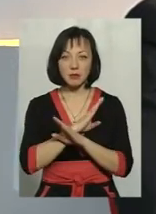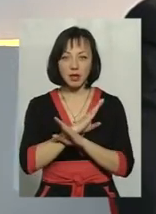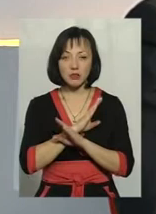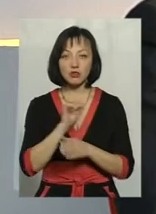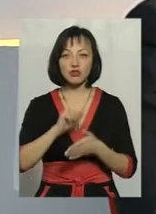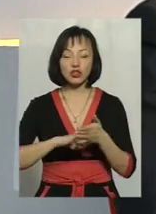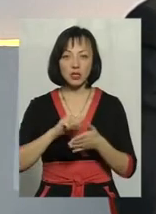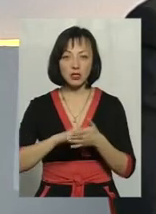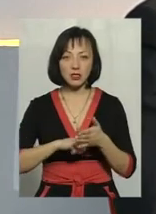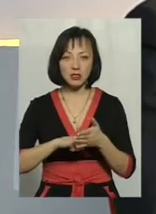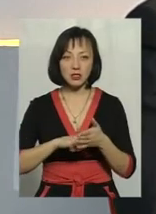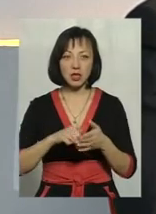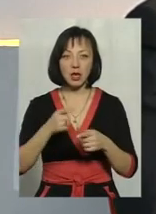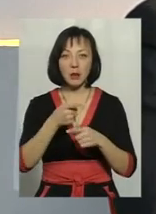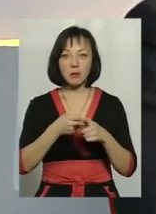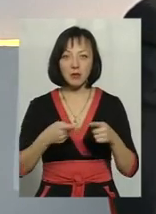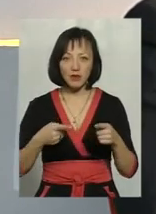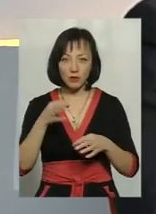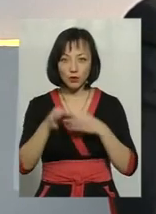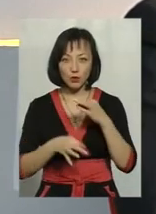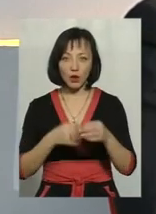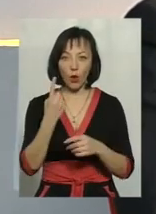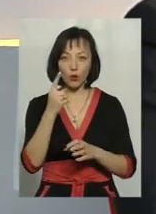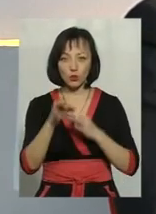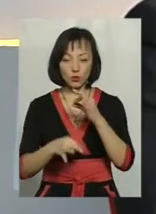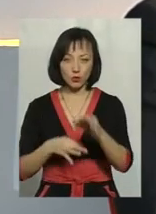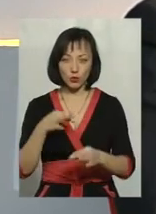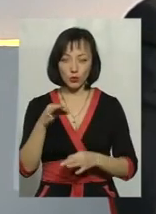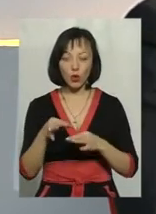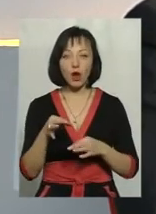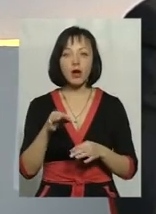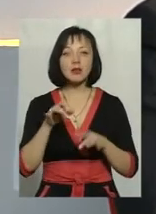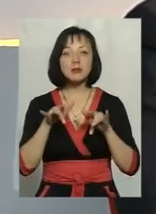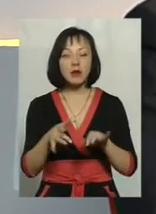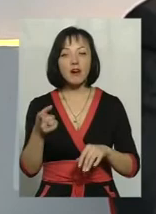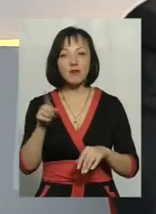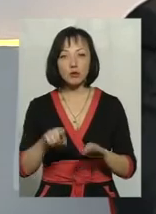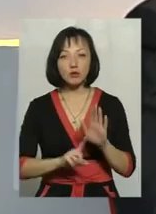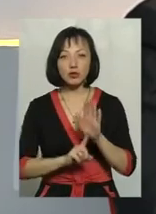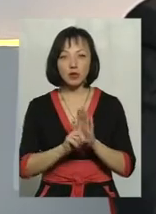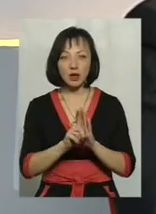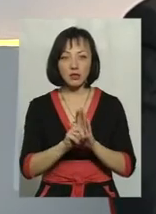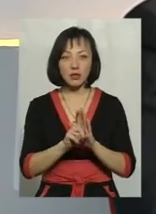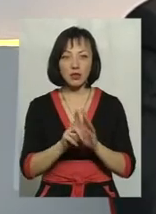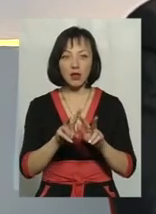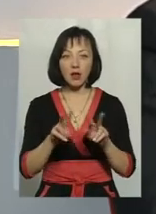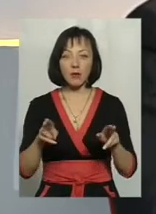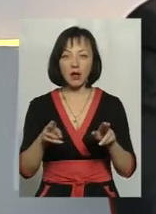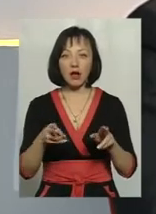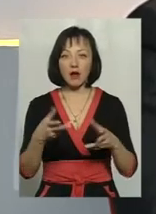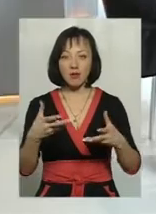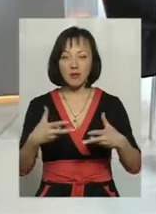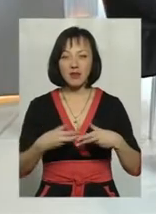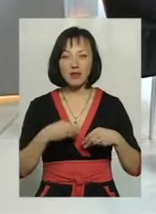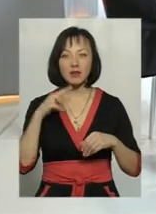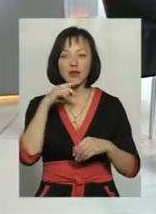наступити через півдоби, через добу. От. Діло в тому, що спочатку йде нейротоксична дія на внутрішні органи,